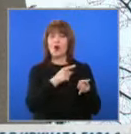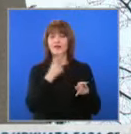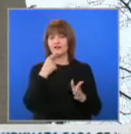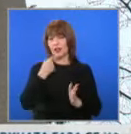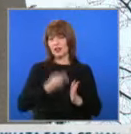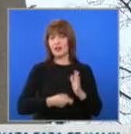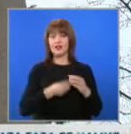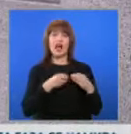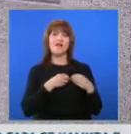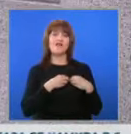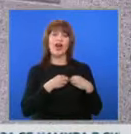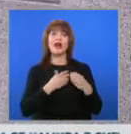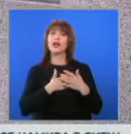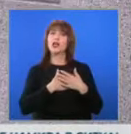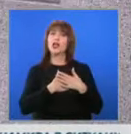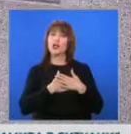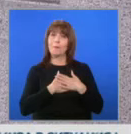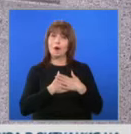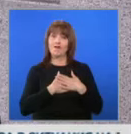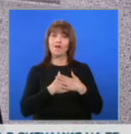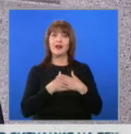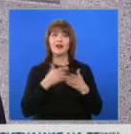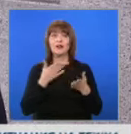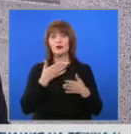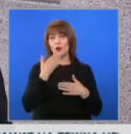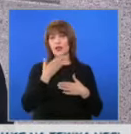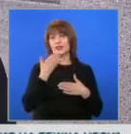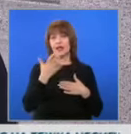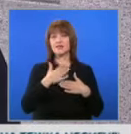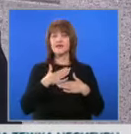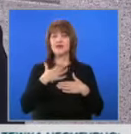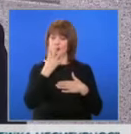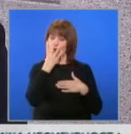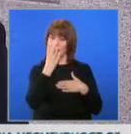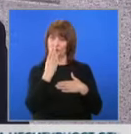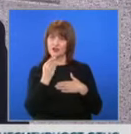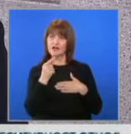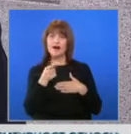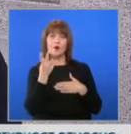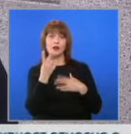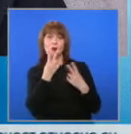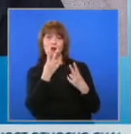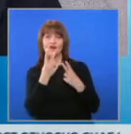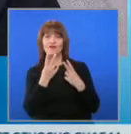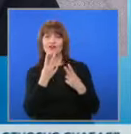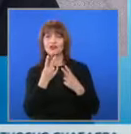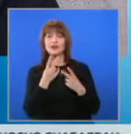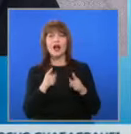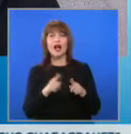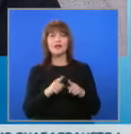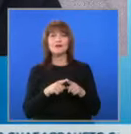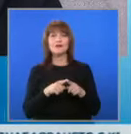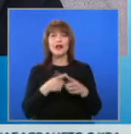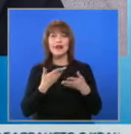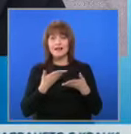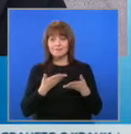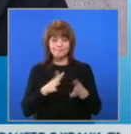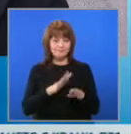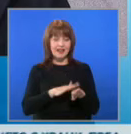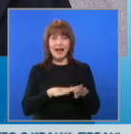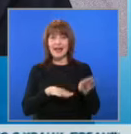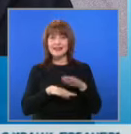твърда вяра и любов. Той изказва това свое разочарование, което вижда в онези, които като че ли из ръцете им се